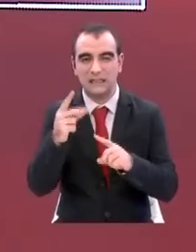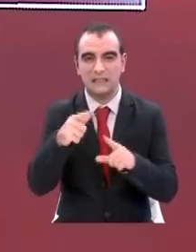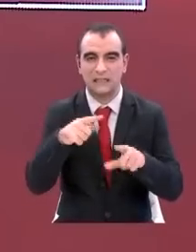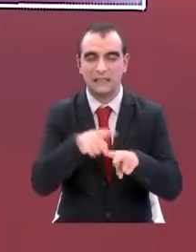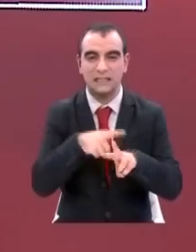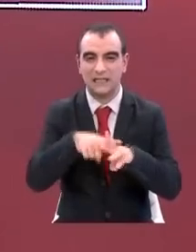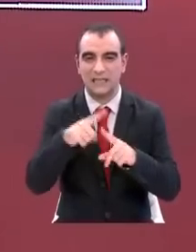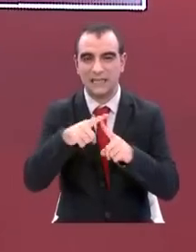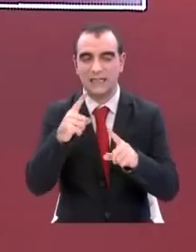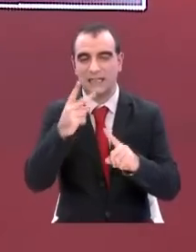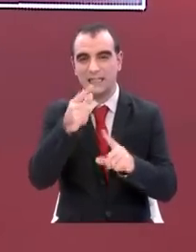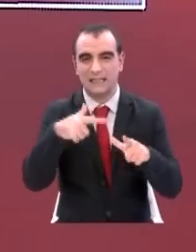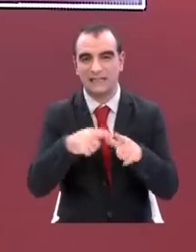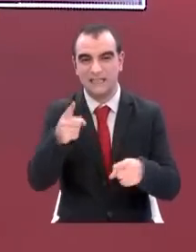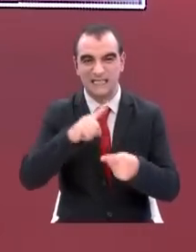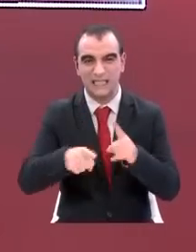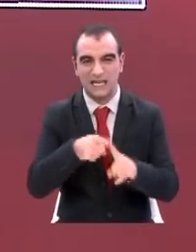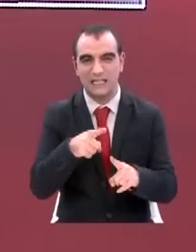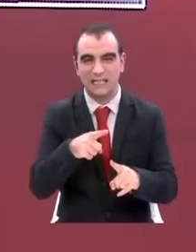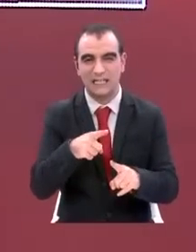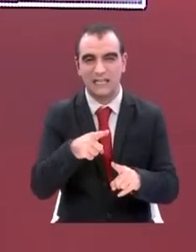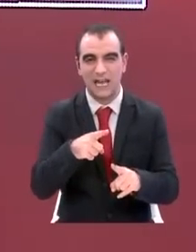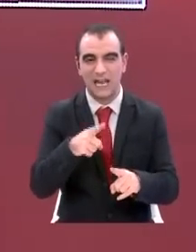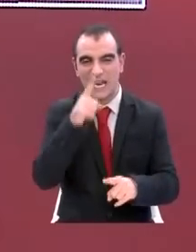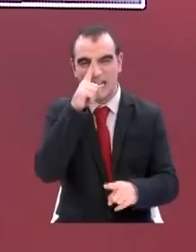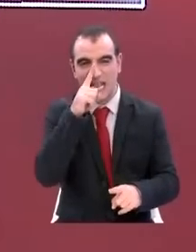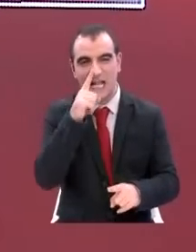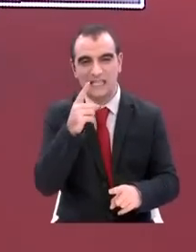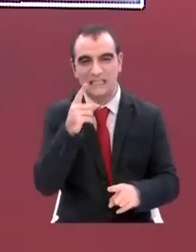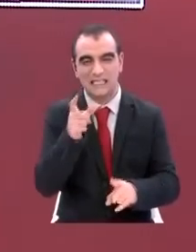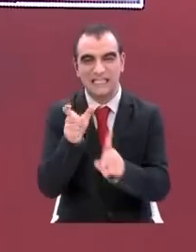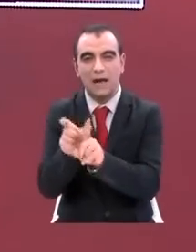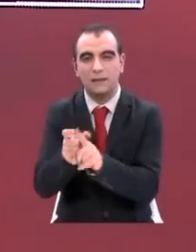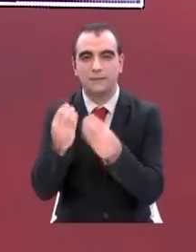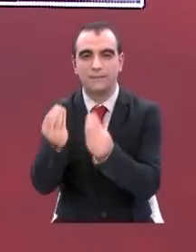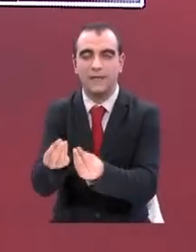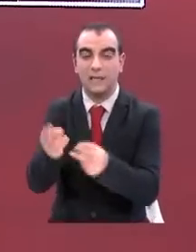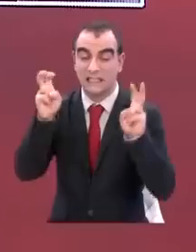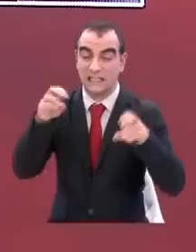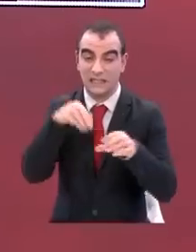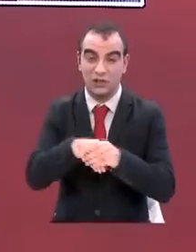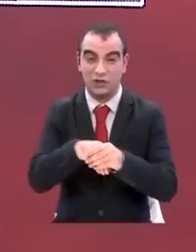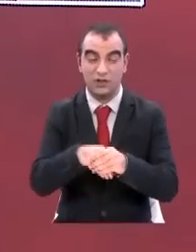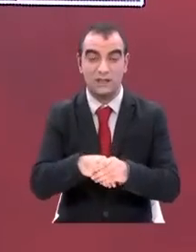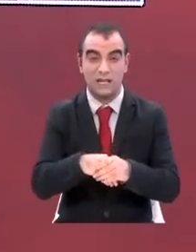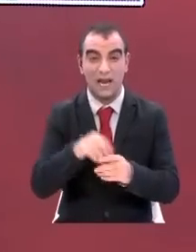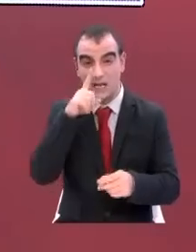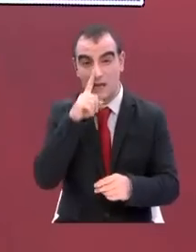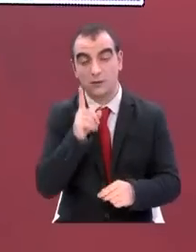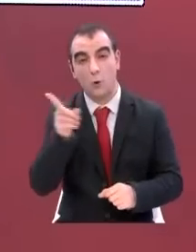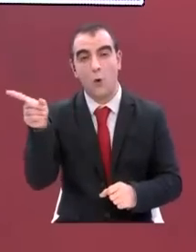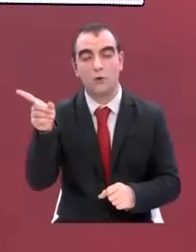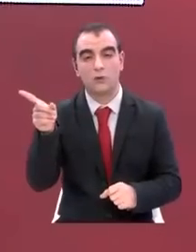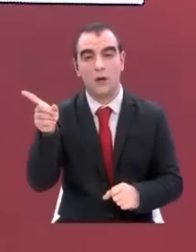attığımı düşünüyorum siyasete gaz veriliyor gazı tırnak içinde kullanıyorum gaz orada Evet